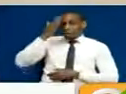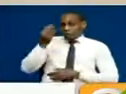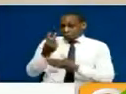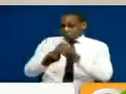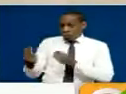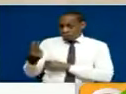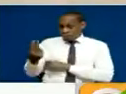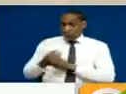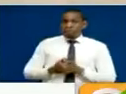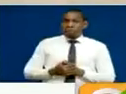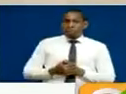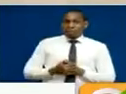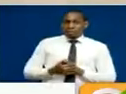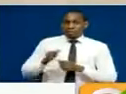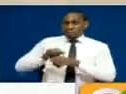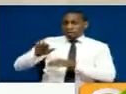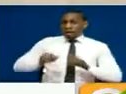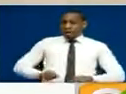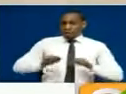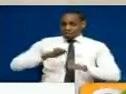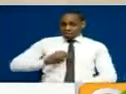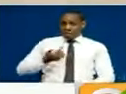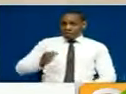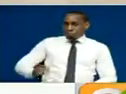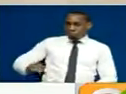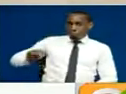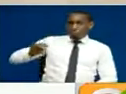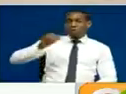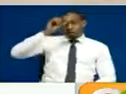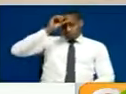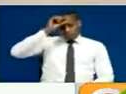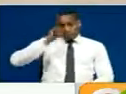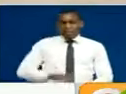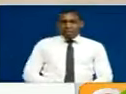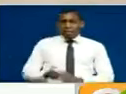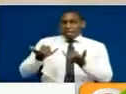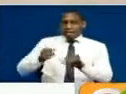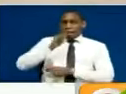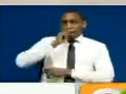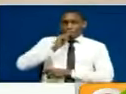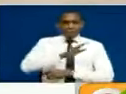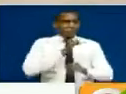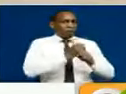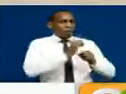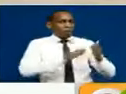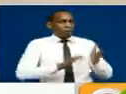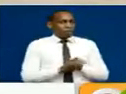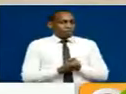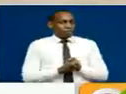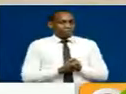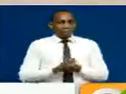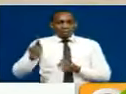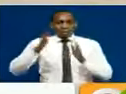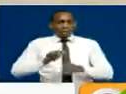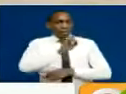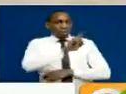nawajua nyote wawili nyinyi. Wakati mkiwa wakubwa mimi nilikuwa mdogo bado serikalini." "Sasa Tanzania ulikuwa unafanya shughuli gani kule?"